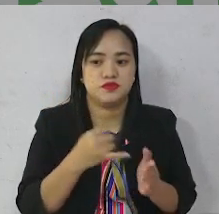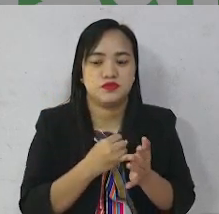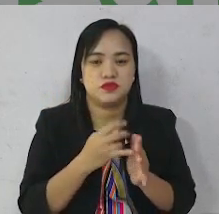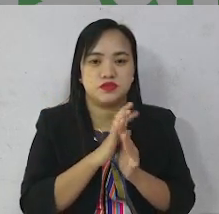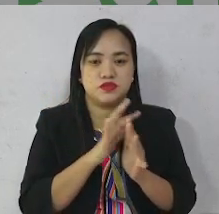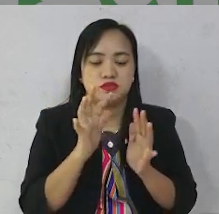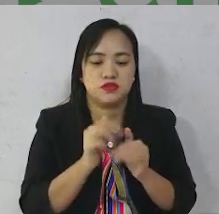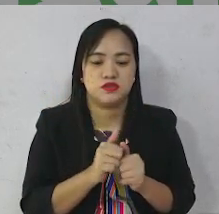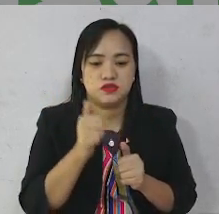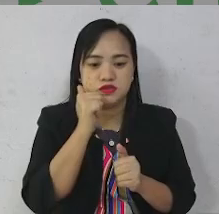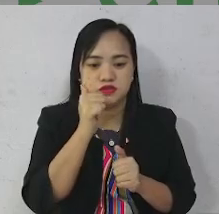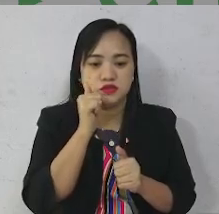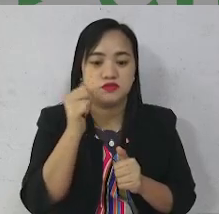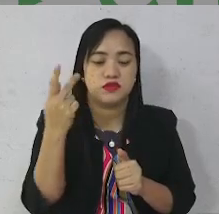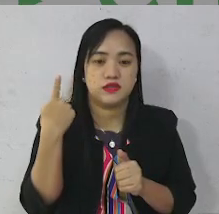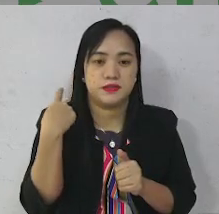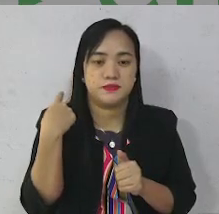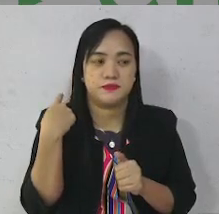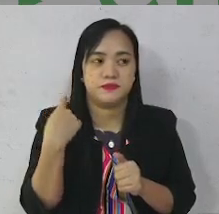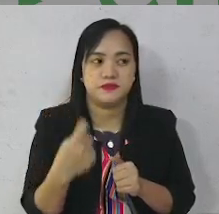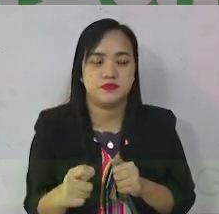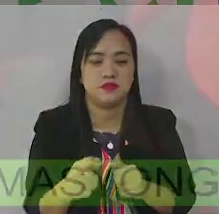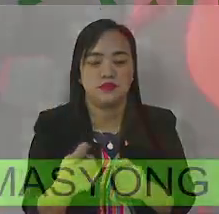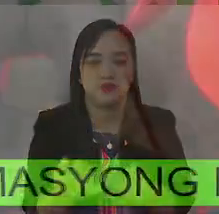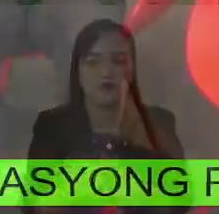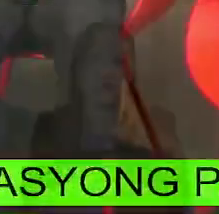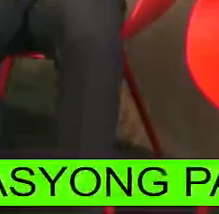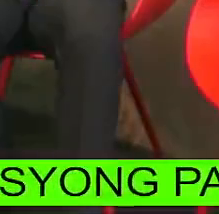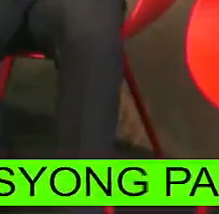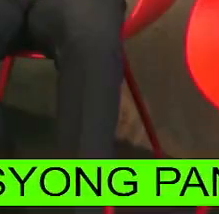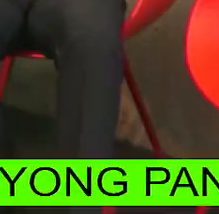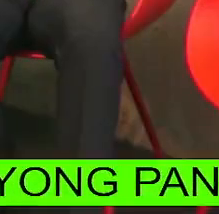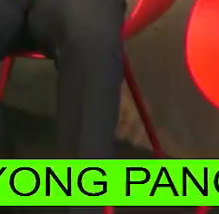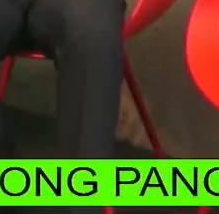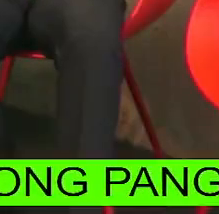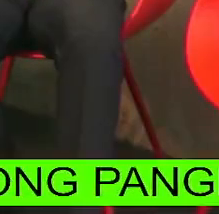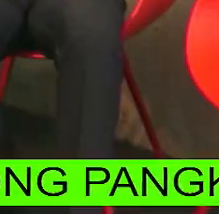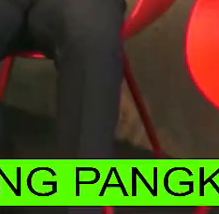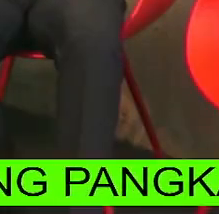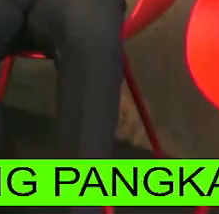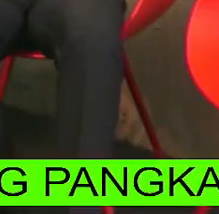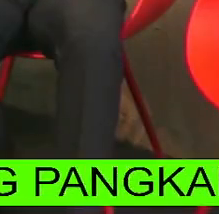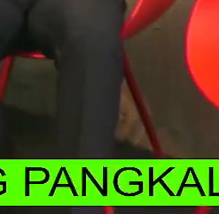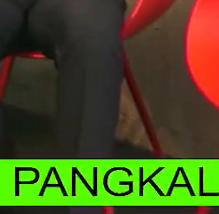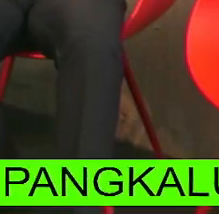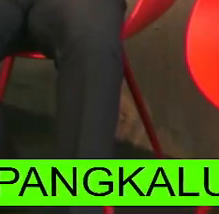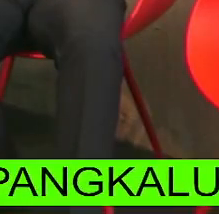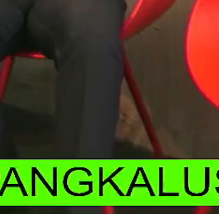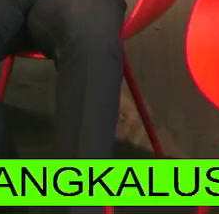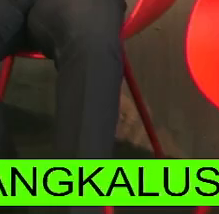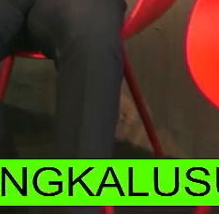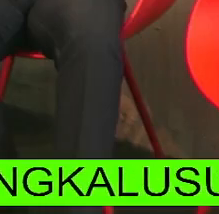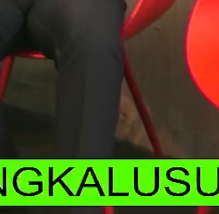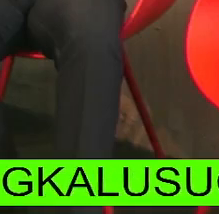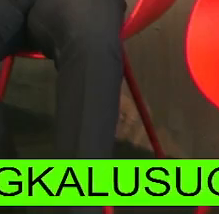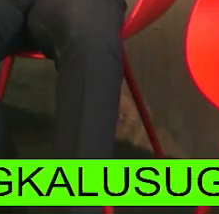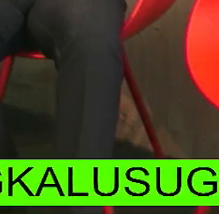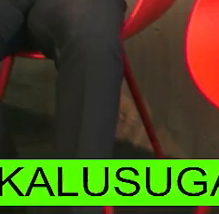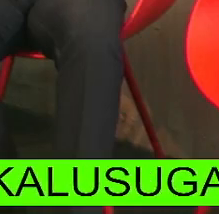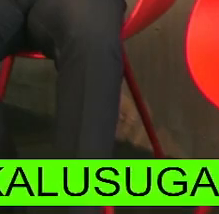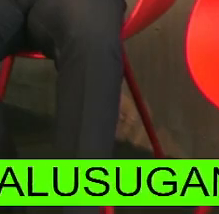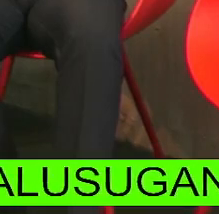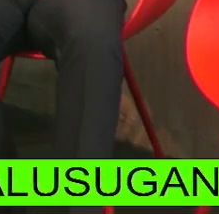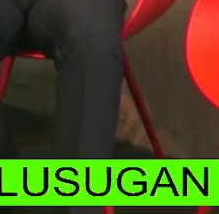yung dapat na tangkad niya Oo imbis na siya ay Makakaabot ng mga 6 sa 61 ganyan mga ano lang